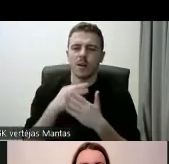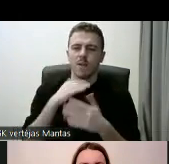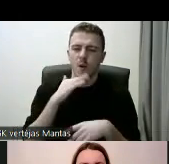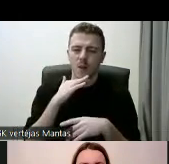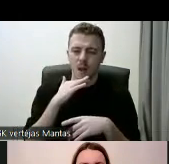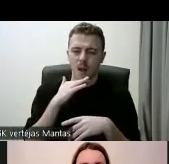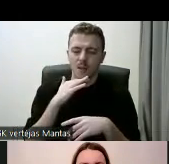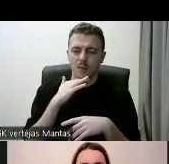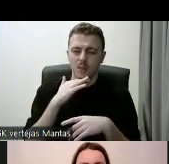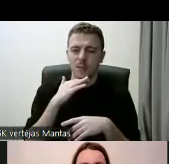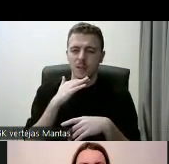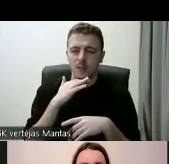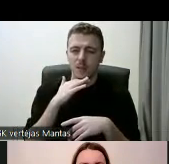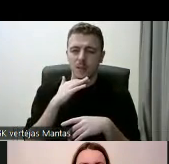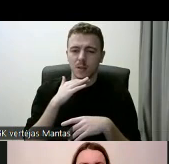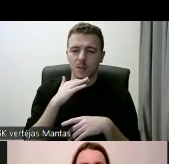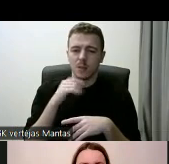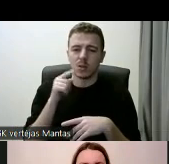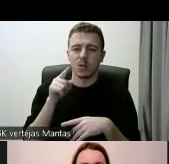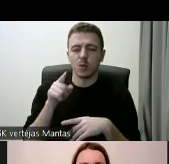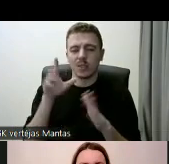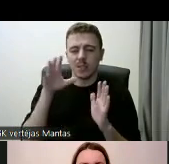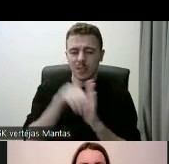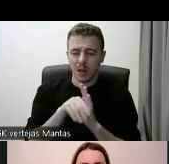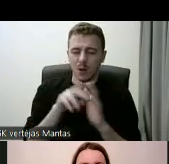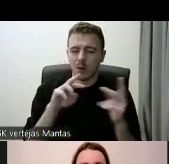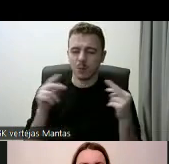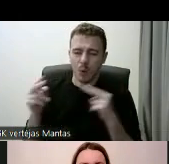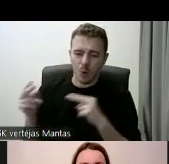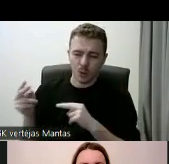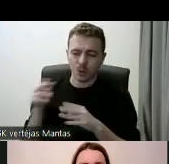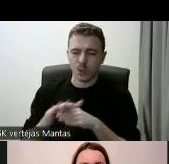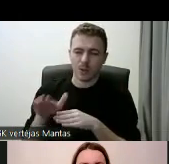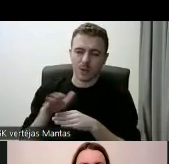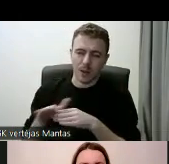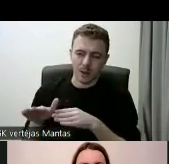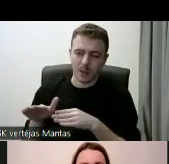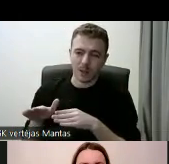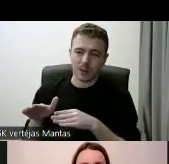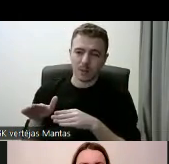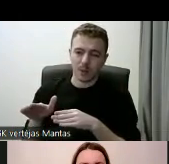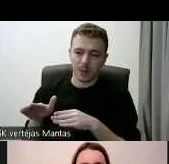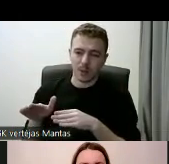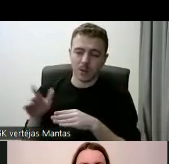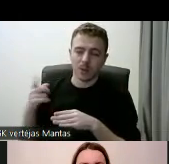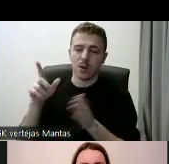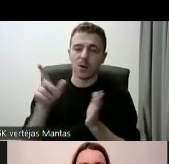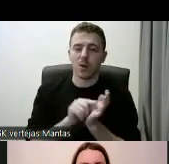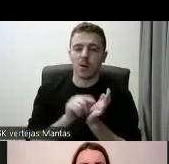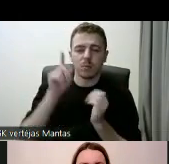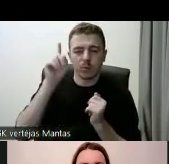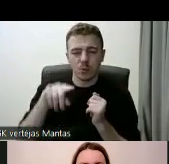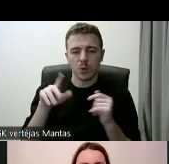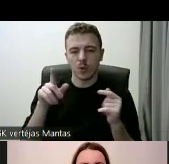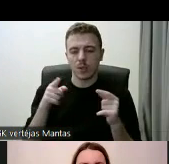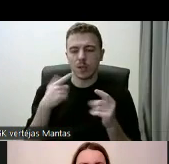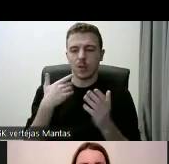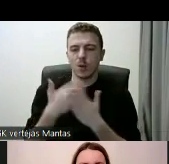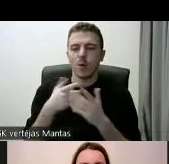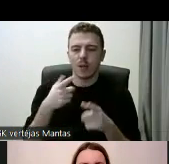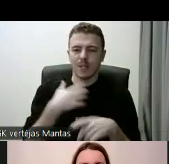ir kad jūs esate įsitraukęs į pokyčiai gyvenimą, kai kažkas tampa sunku, jūs turite žinoti, kodėl tai yra